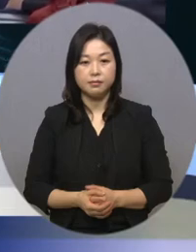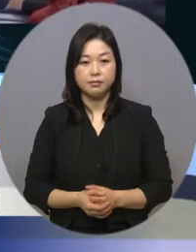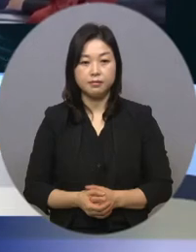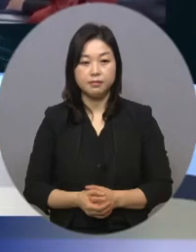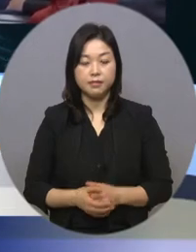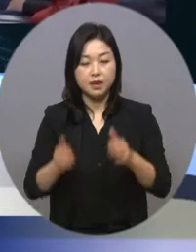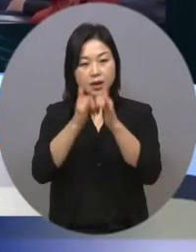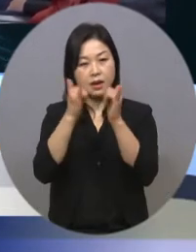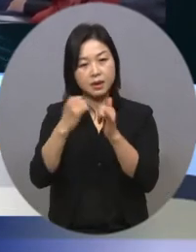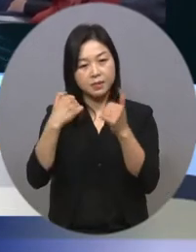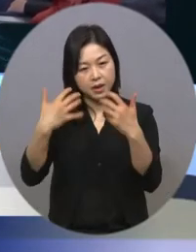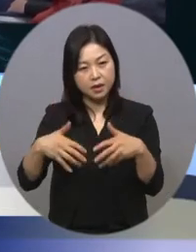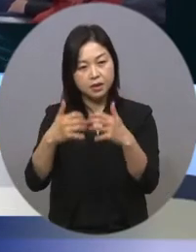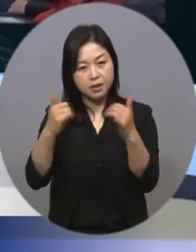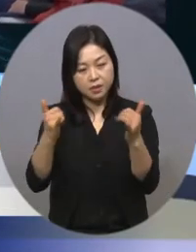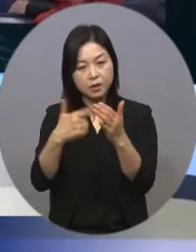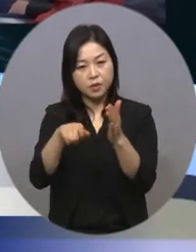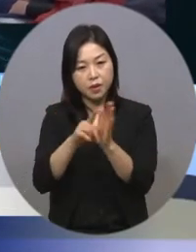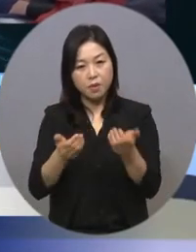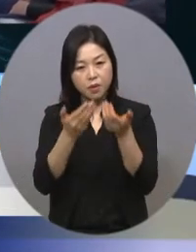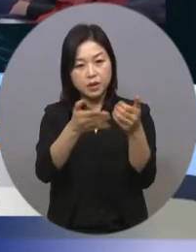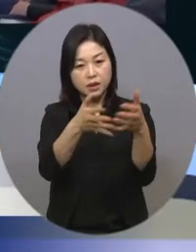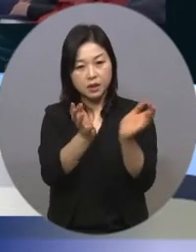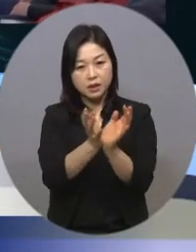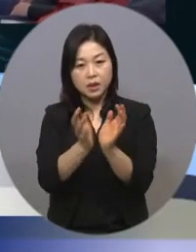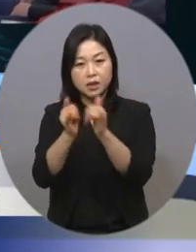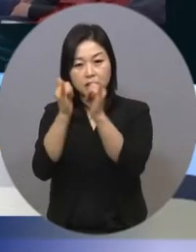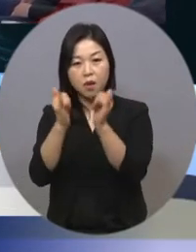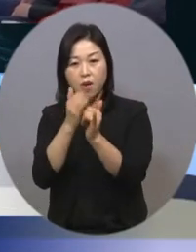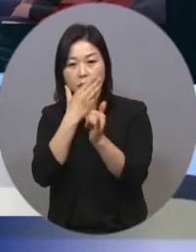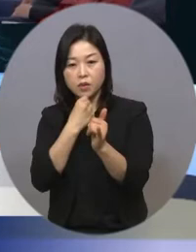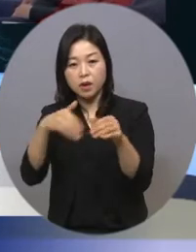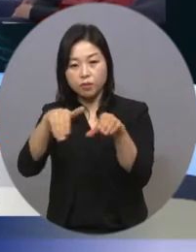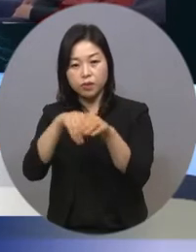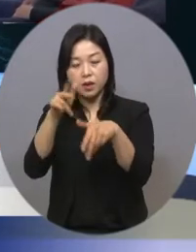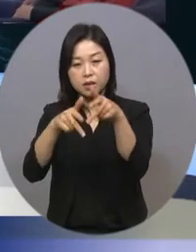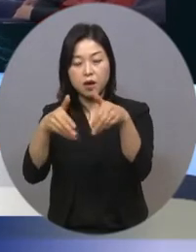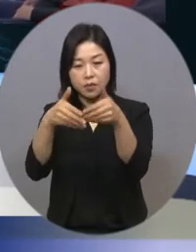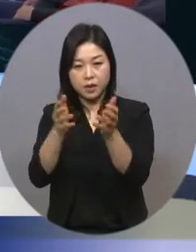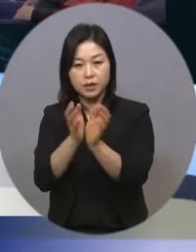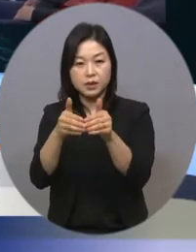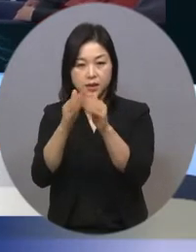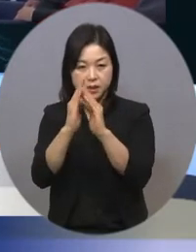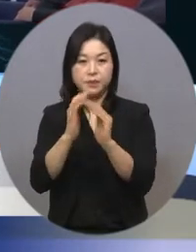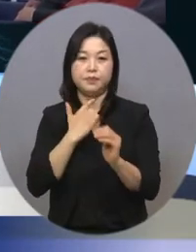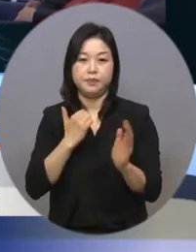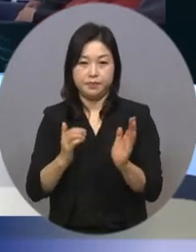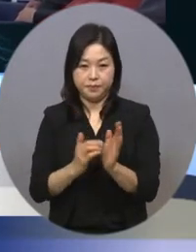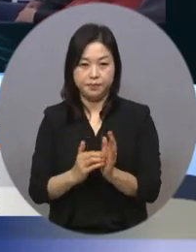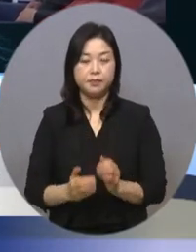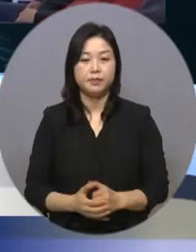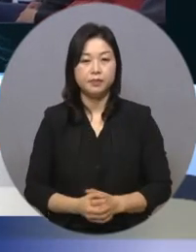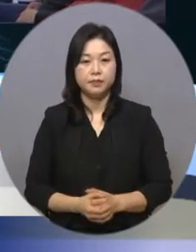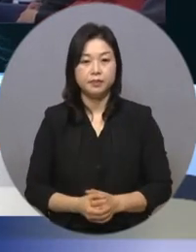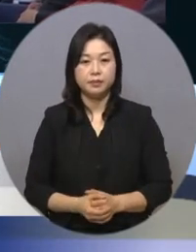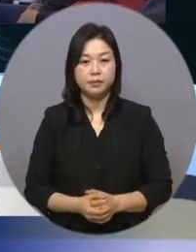사회 취약계층을 위한 봉사단체 사회봉사문화사업단이 창립했습니다. 보도에 김민경 기자입니다.